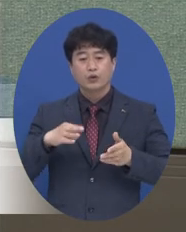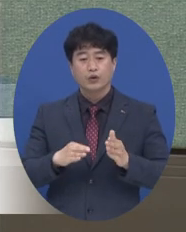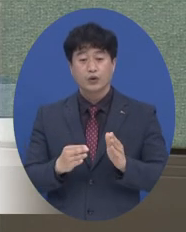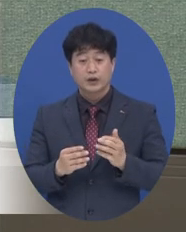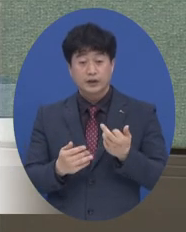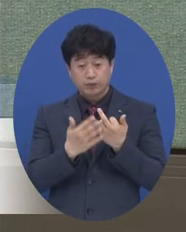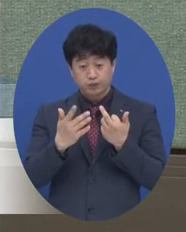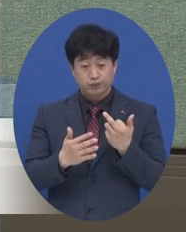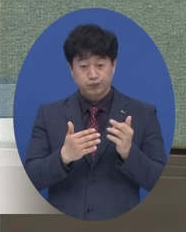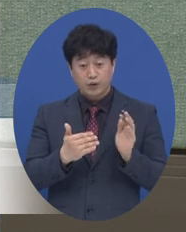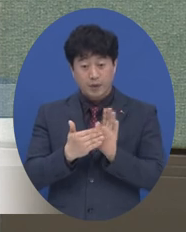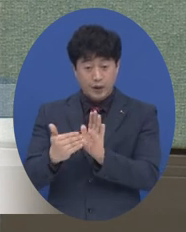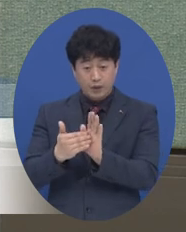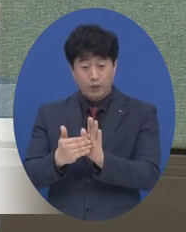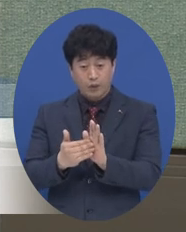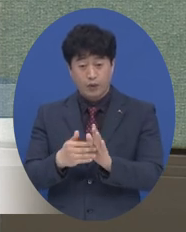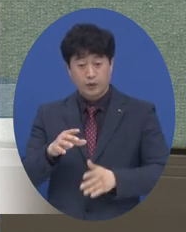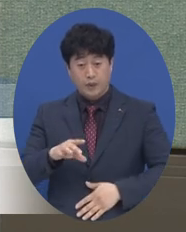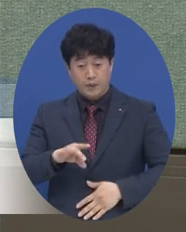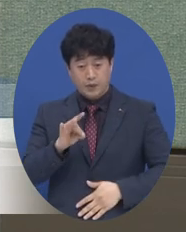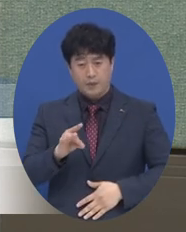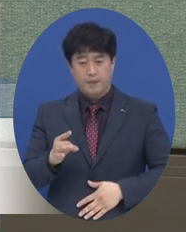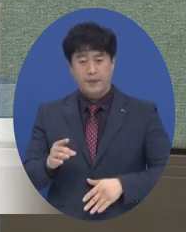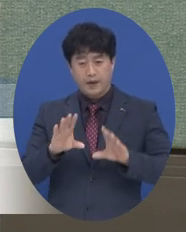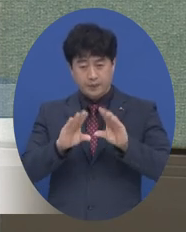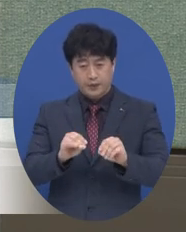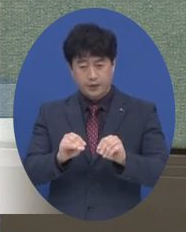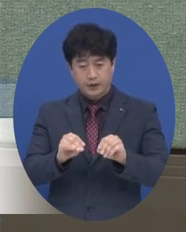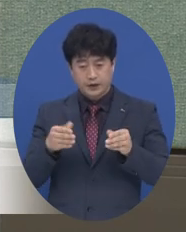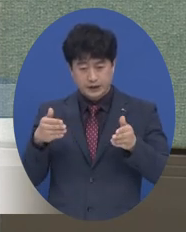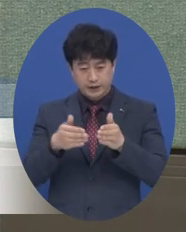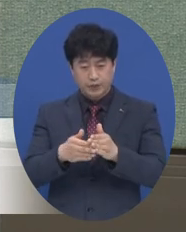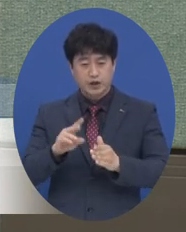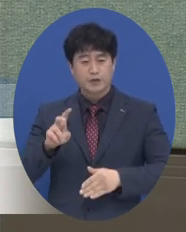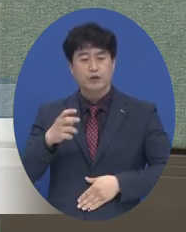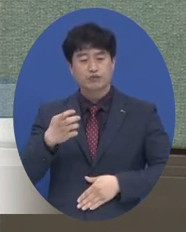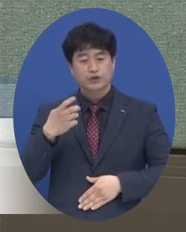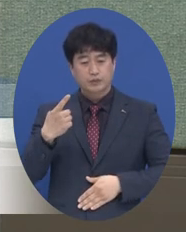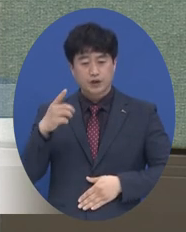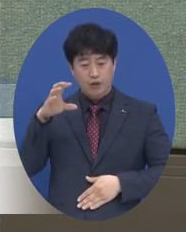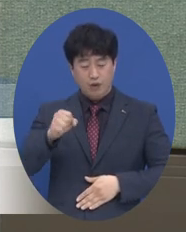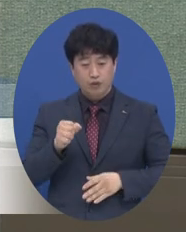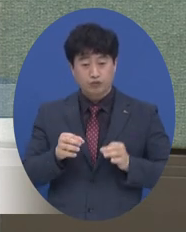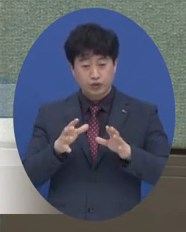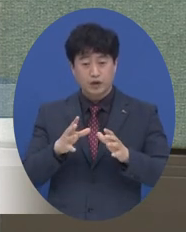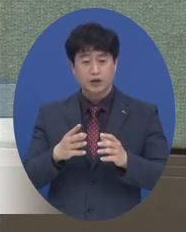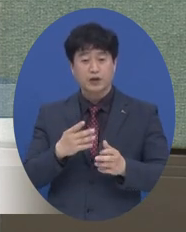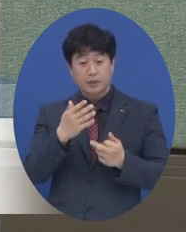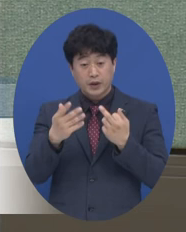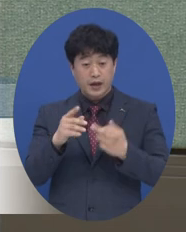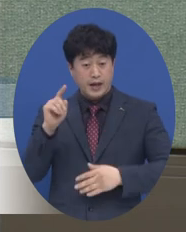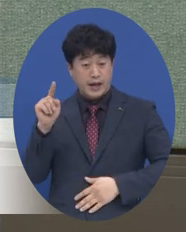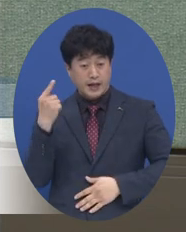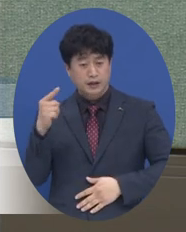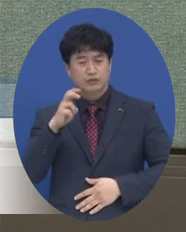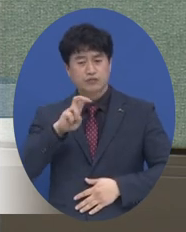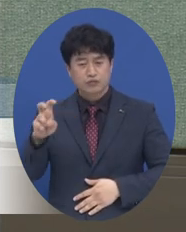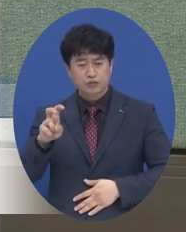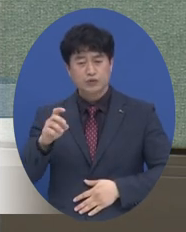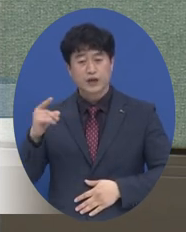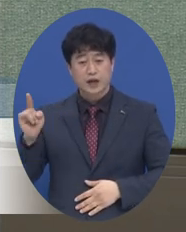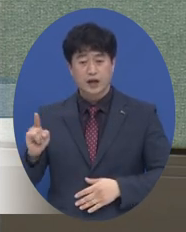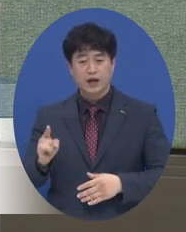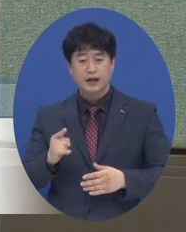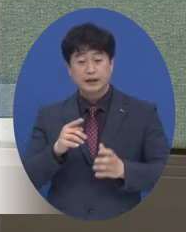예방과 초기 진화에 초점을 맞추어 290 1억 원의 예산을 편성해서 한 풀 진화 일기 20 대 풀 진화